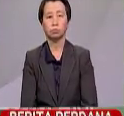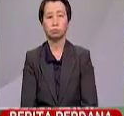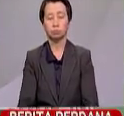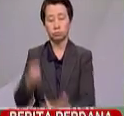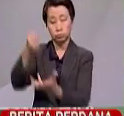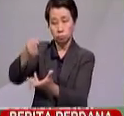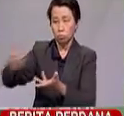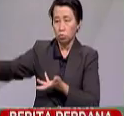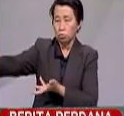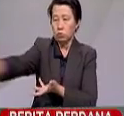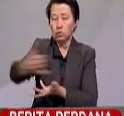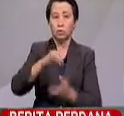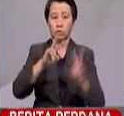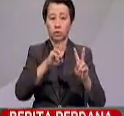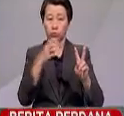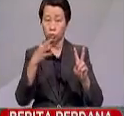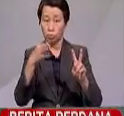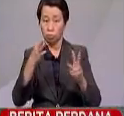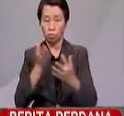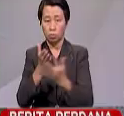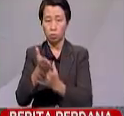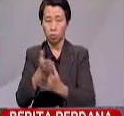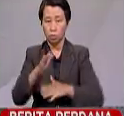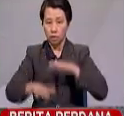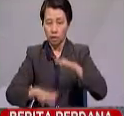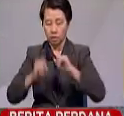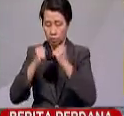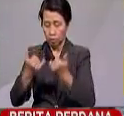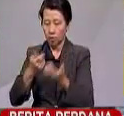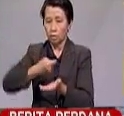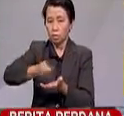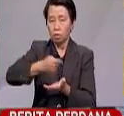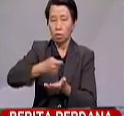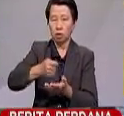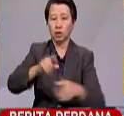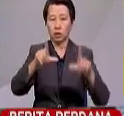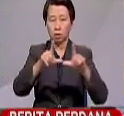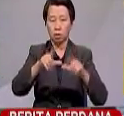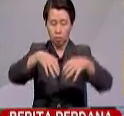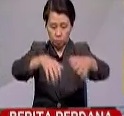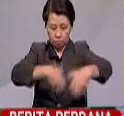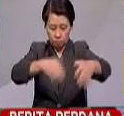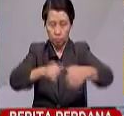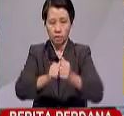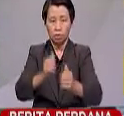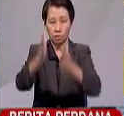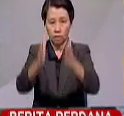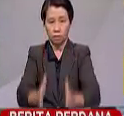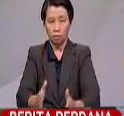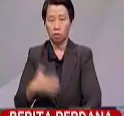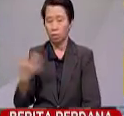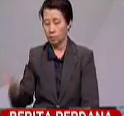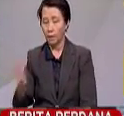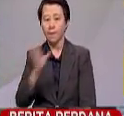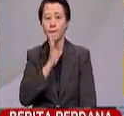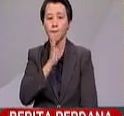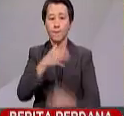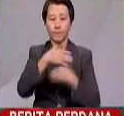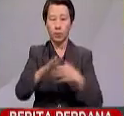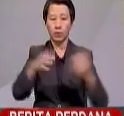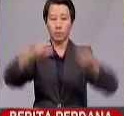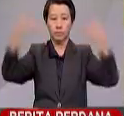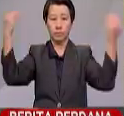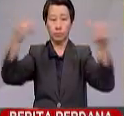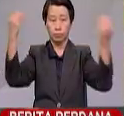itu dikumpul sejak 2019 menerusi langkah syarikat menyewakan mesin penggali kepada pelanggannya. Beliau berkata demikian selepas